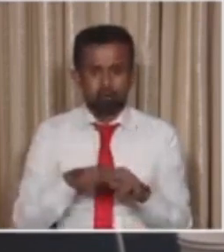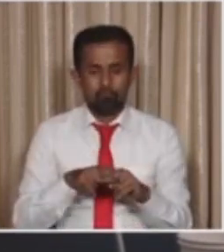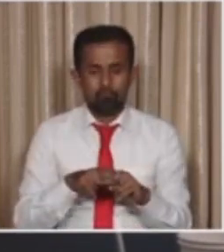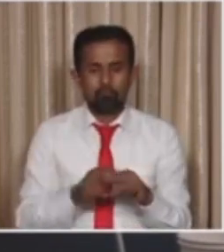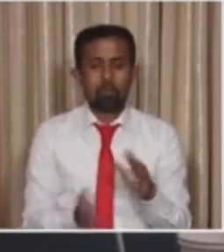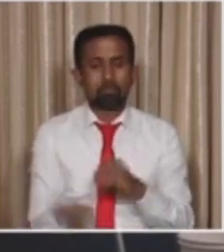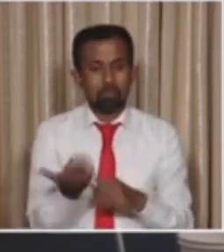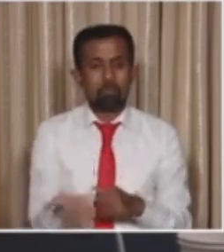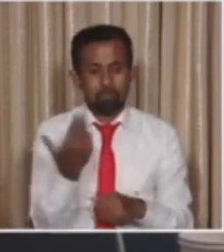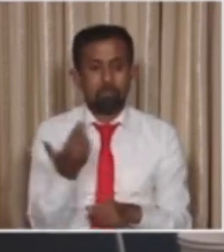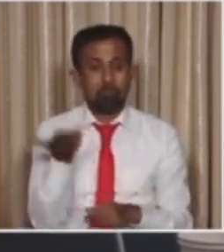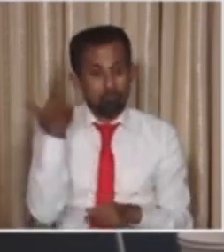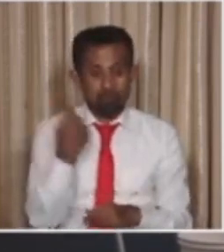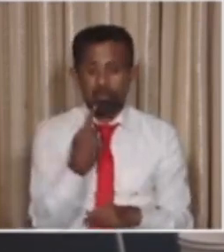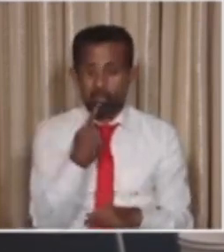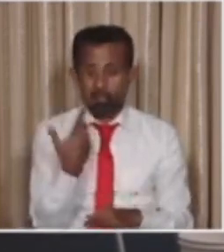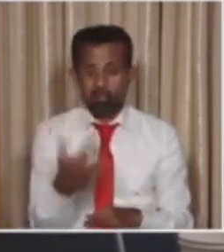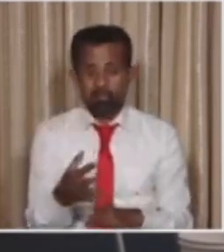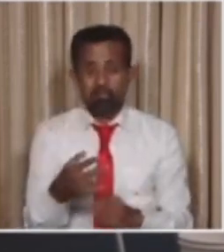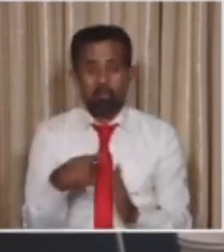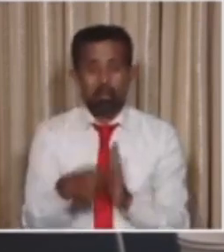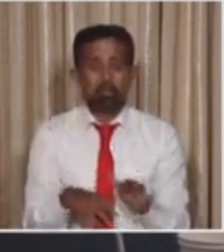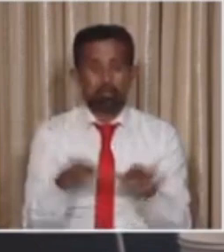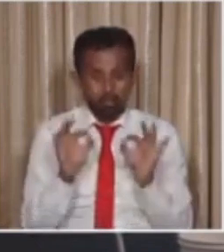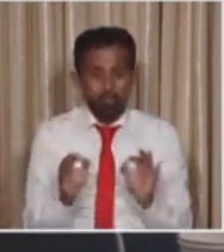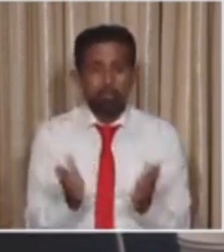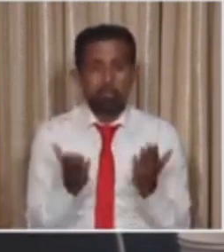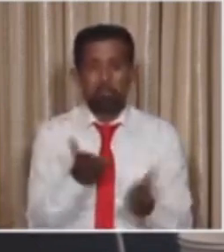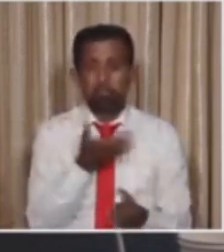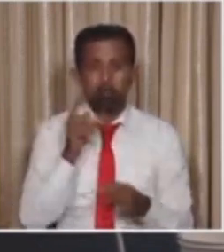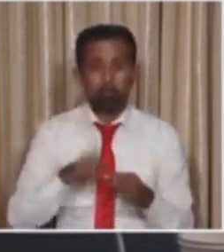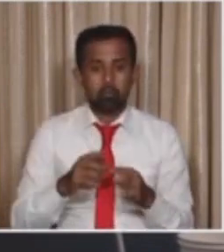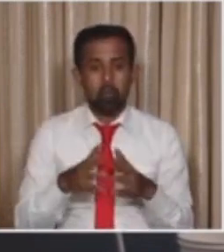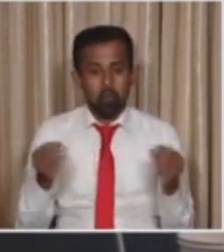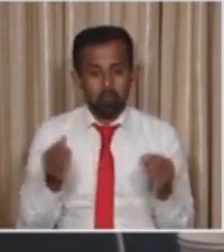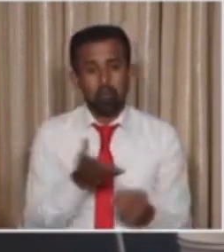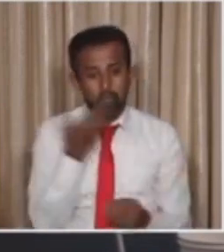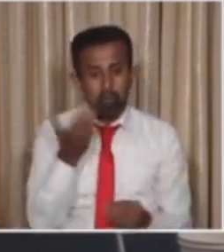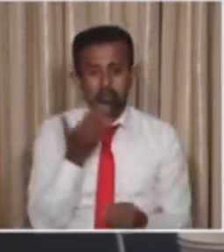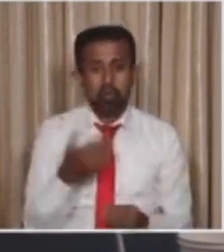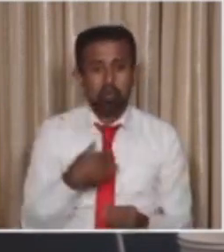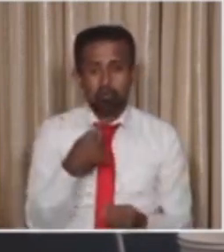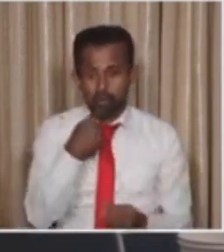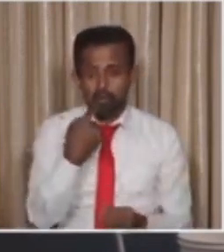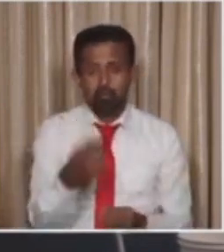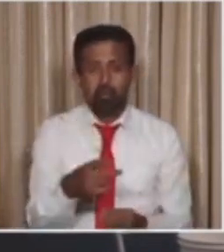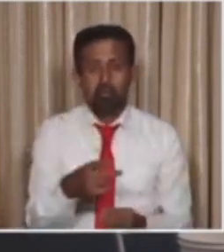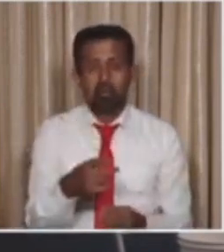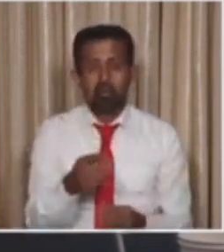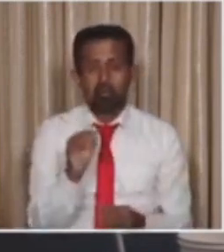நாடு சுபிட்சம் அடைய முடியும், அல்லது எங்களுடைய பிரச்சனைகளை தீர்க்க முடியும் என்று நாங்கள் பல தடவை சொல்லியிருக்கின்றோம். இருந்தாலும் காலம்